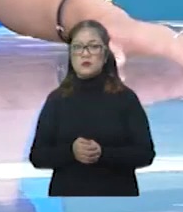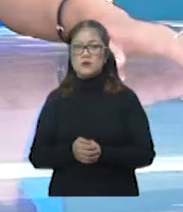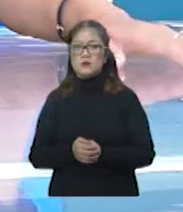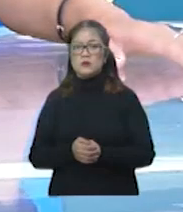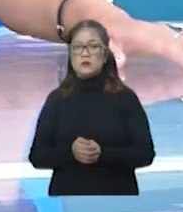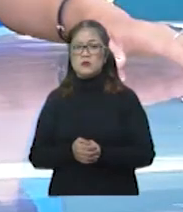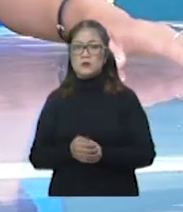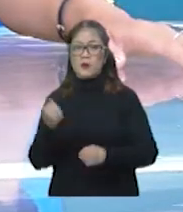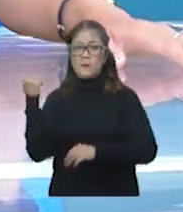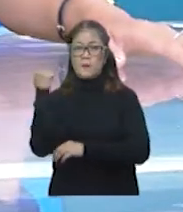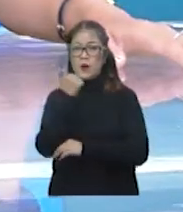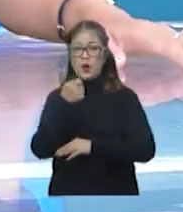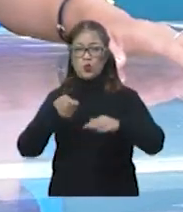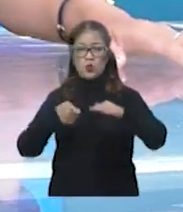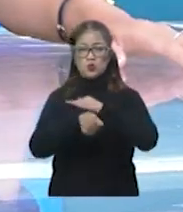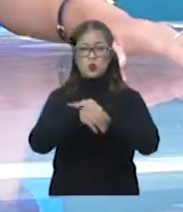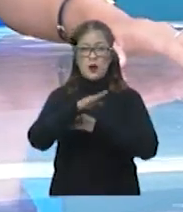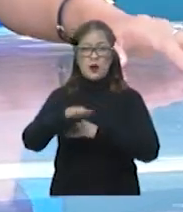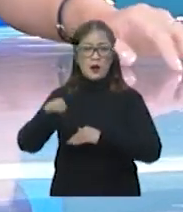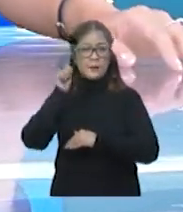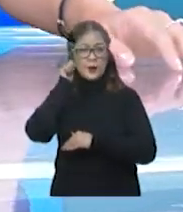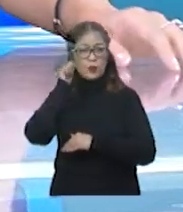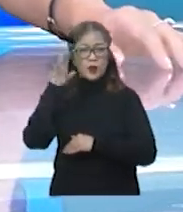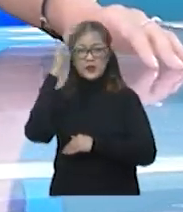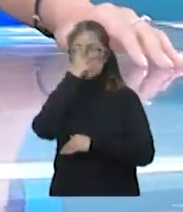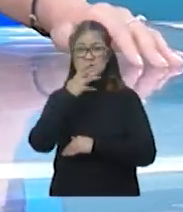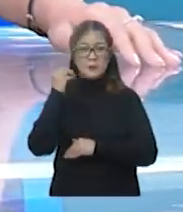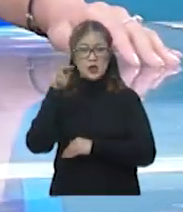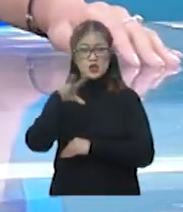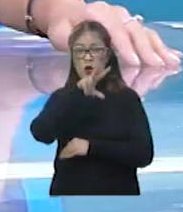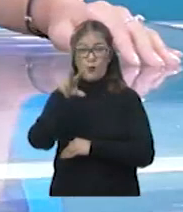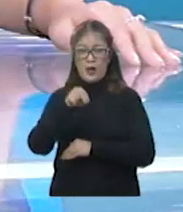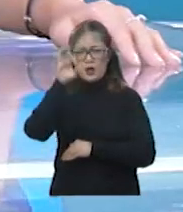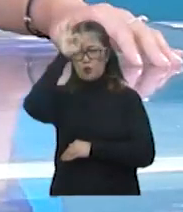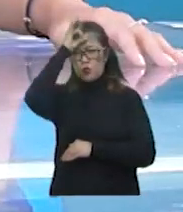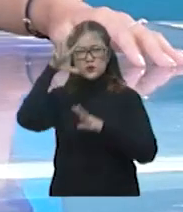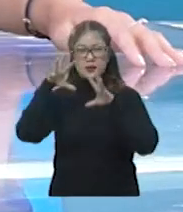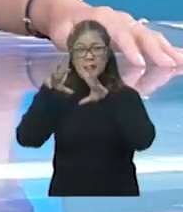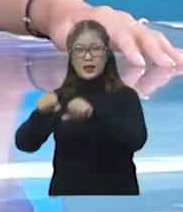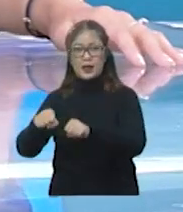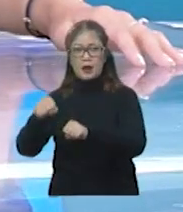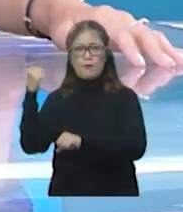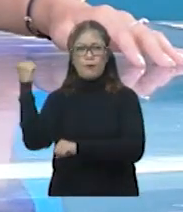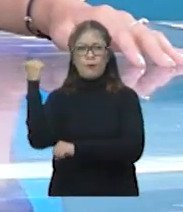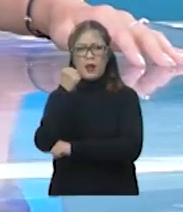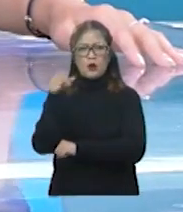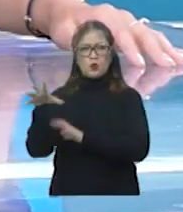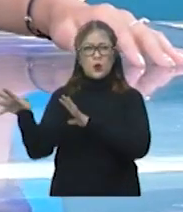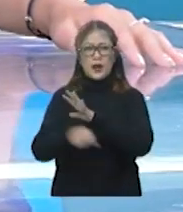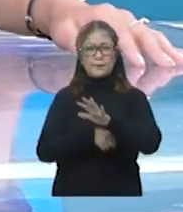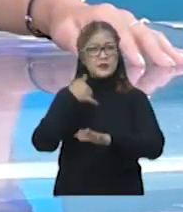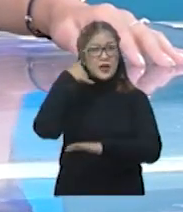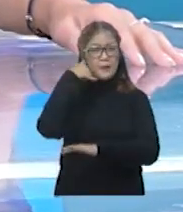Pemirsa, polisi menangkap pelaku penusukan terhadap gadis cilik di Cimahi, Jawa Barat. Motif pelaku merampas telepon genggam milik korban, namun